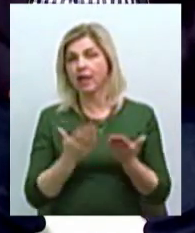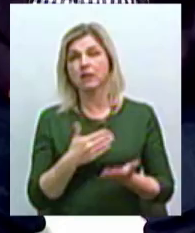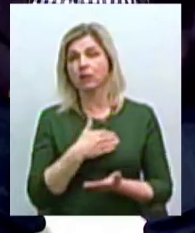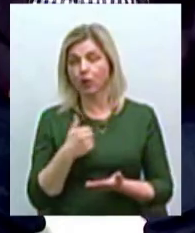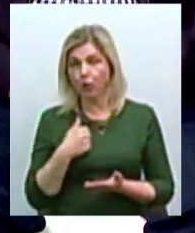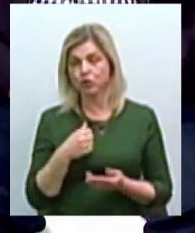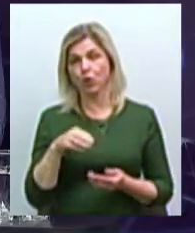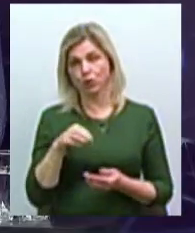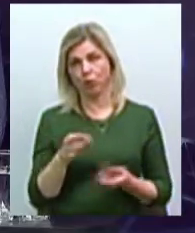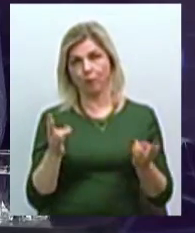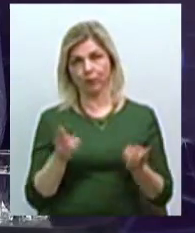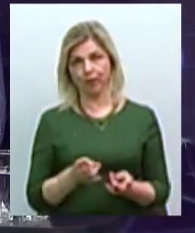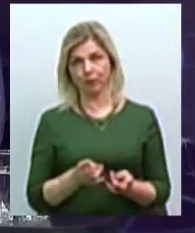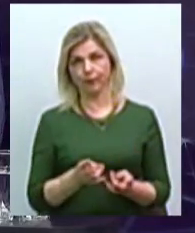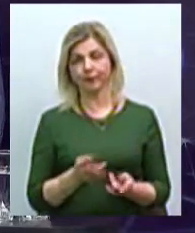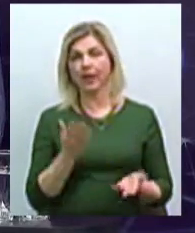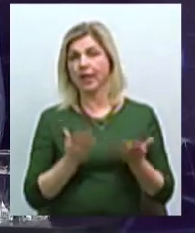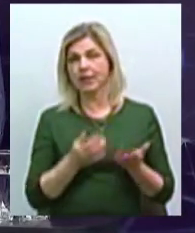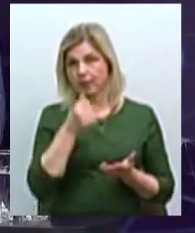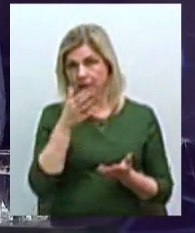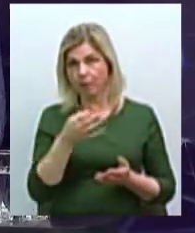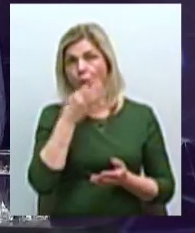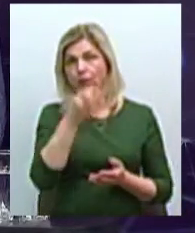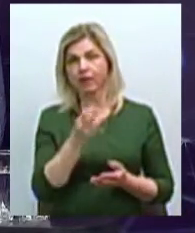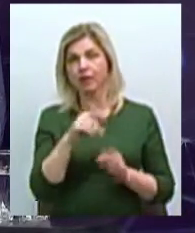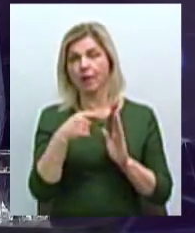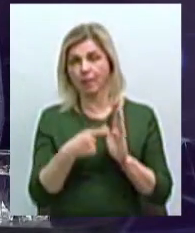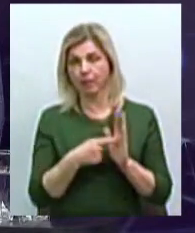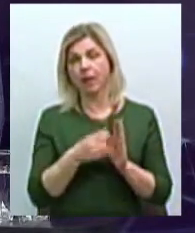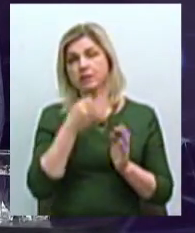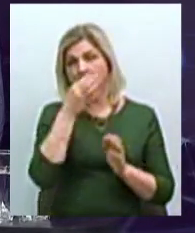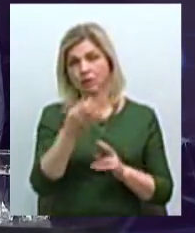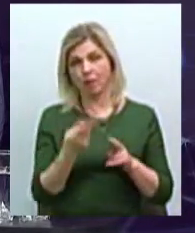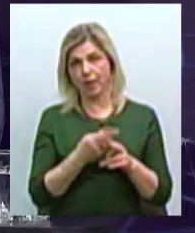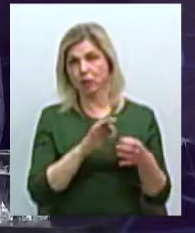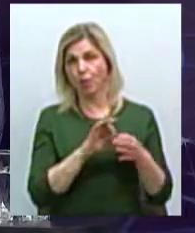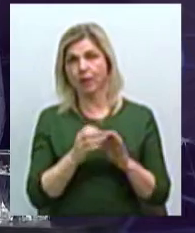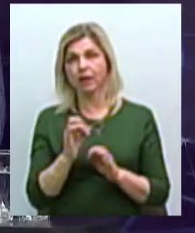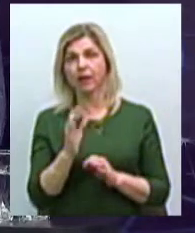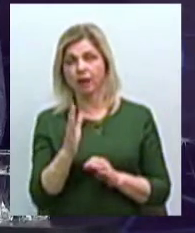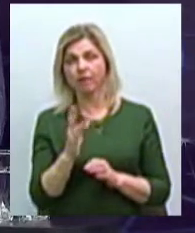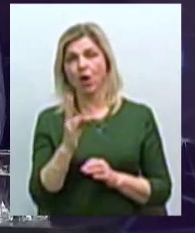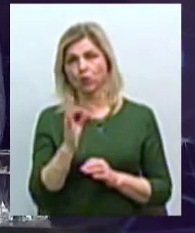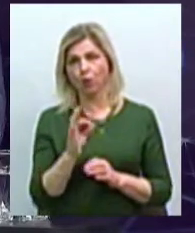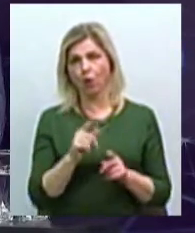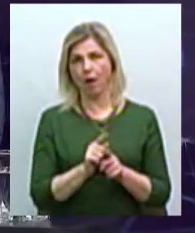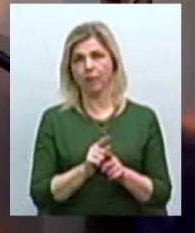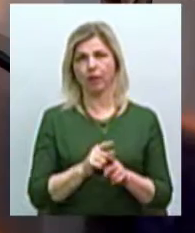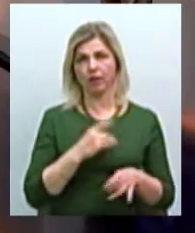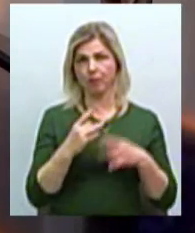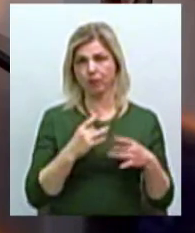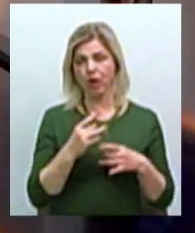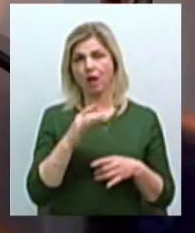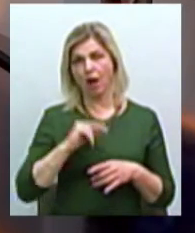то потрібно. Якщо не можеш відповісти на питання, скажи без коментарів. Але зриватися на емоцію в